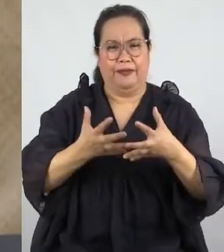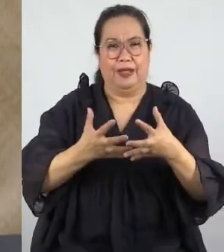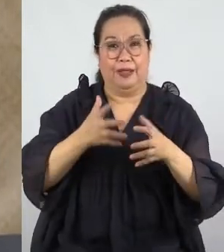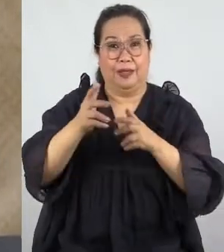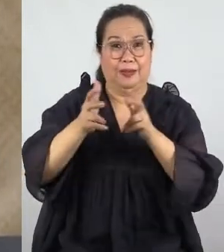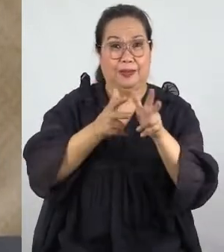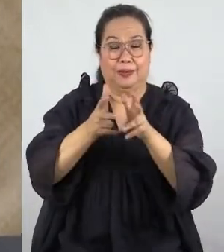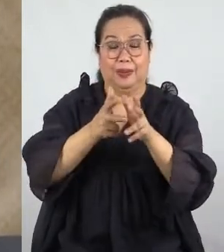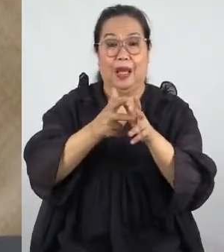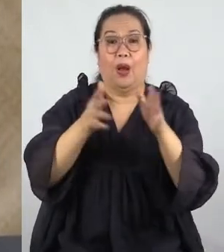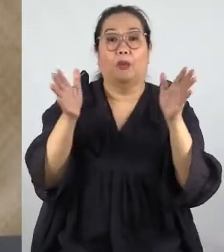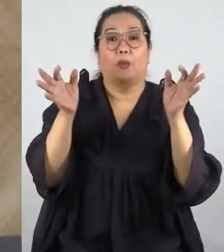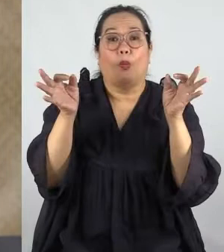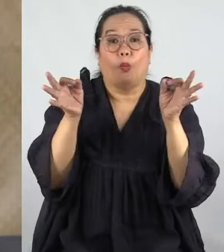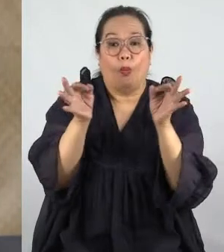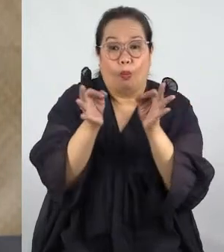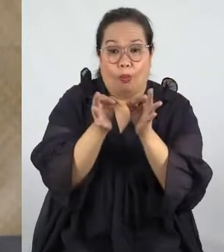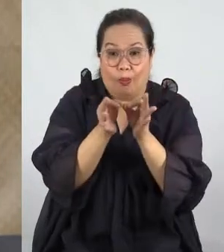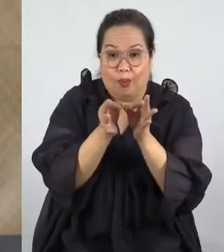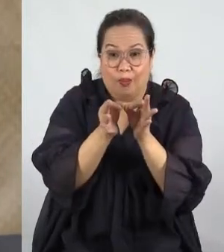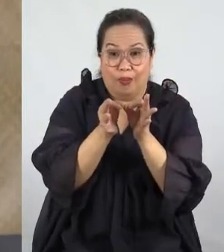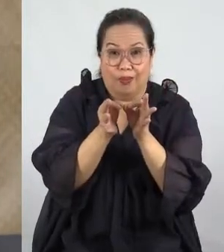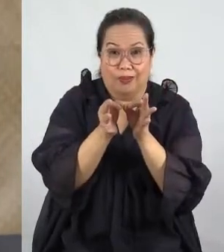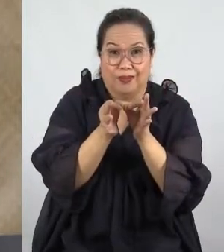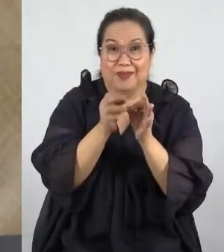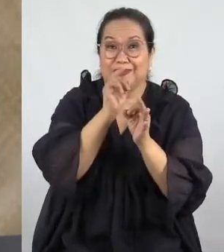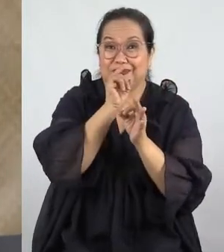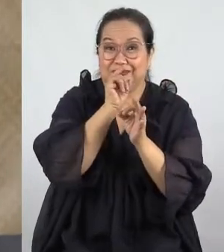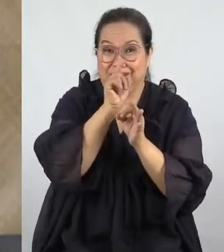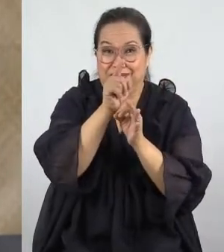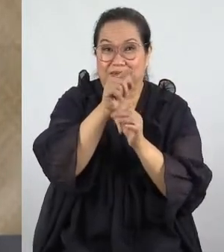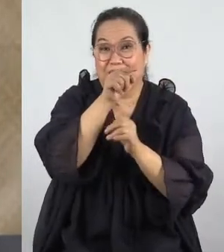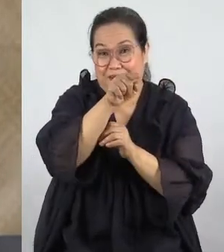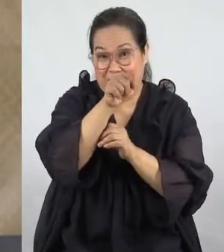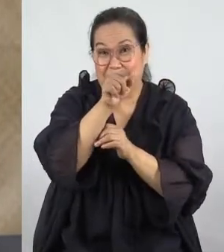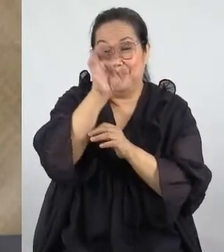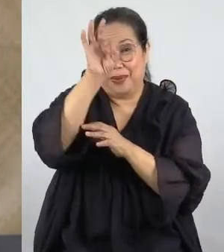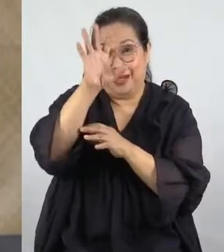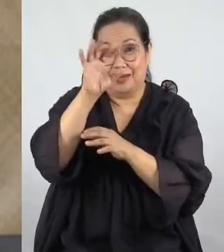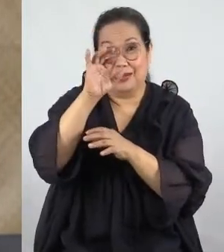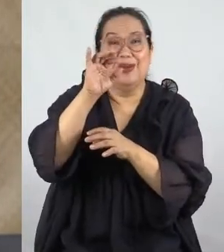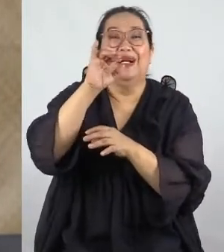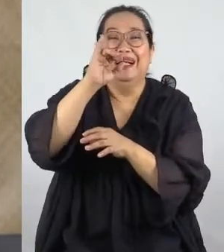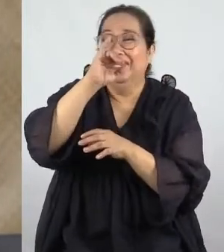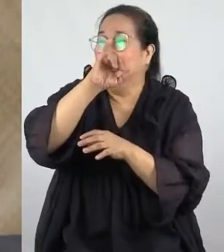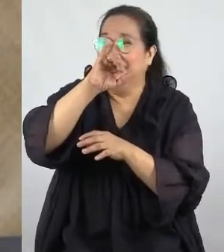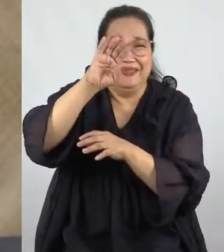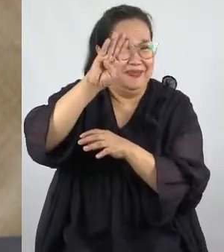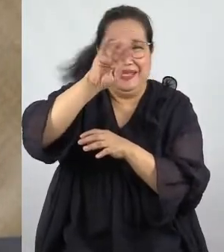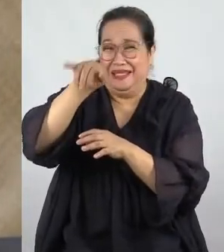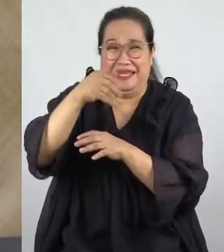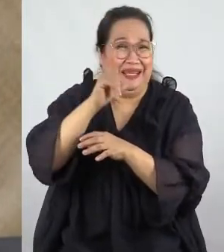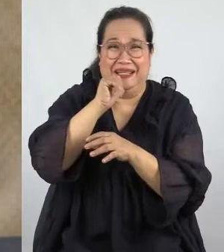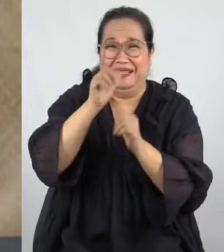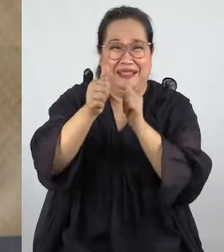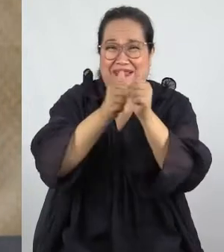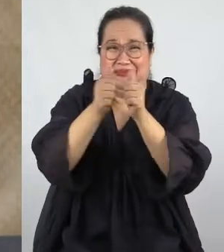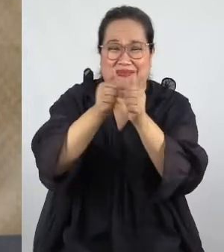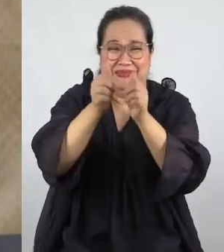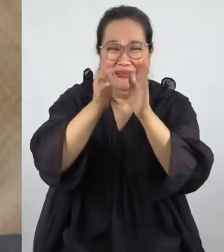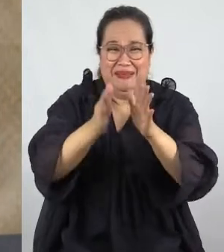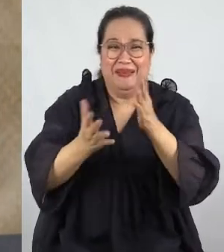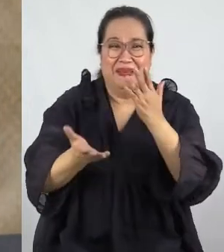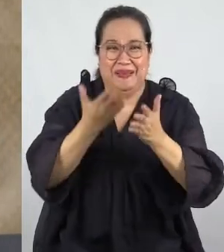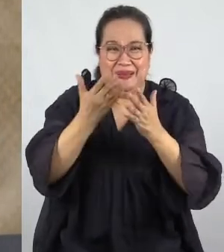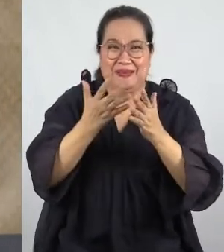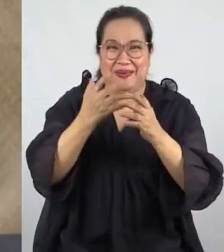ay payat. No? So obviously, ako po, hindi po runner. No? Pwede po ako